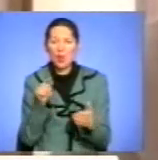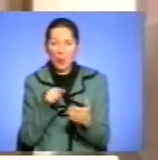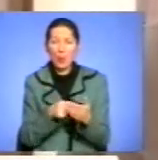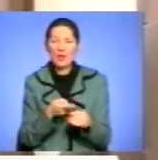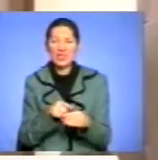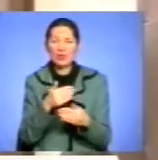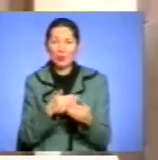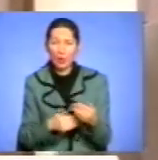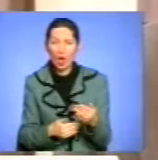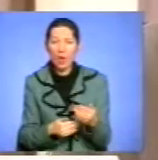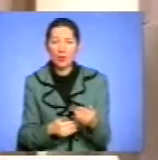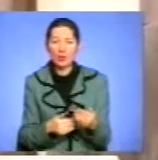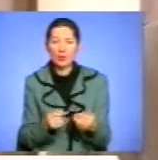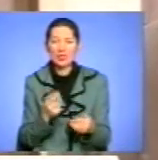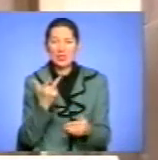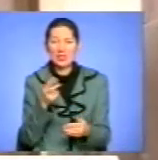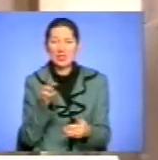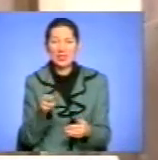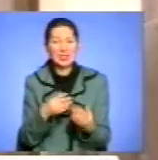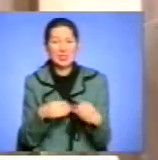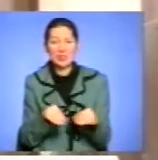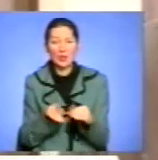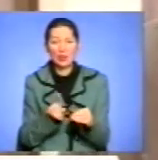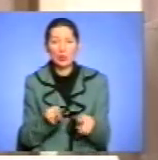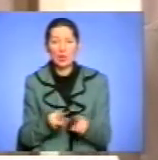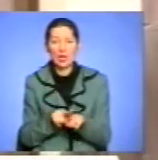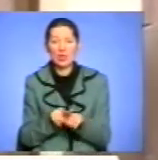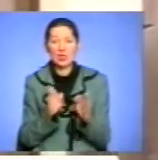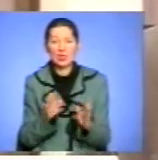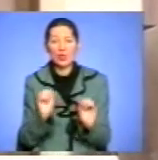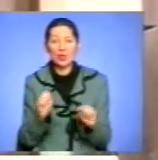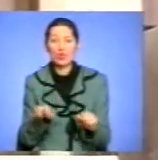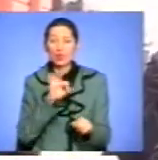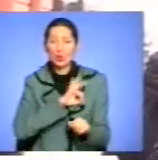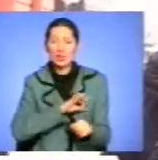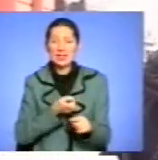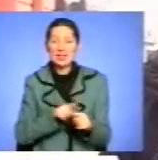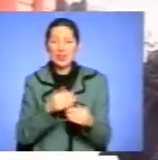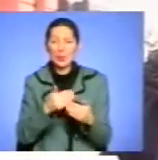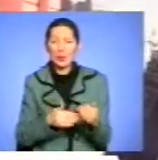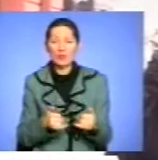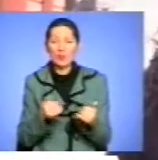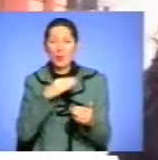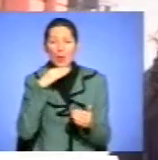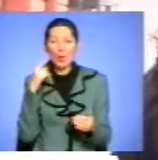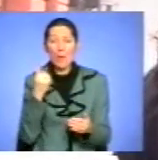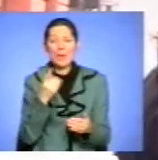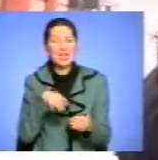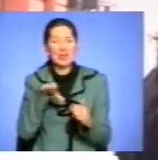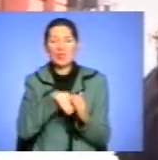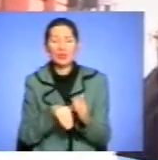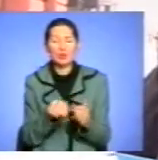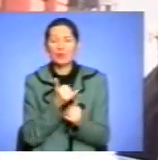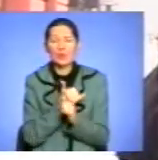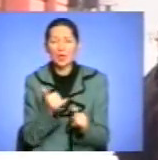програму. Щось 3000 сімей чи щось таке, я чув, тільки змогли скористатися з цієї програми. Для багатьох перший внесок не посильний. Крім